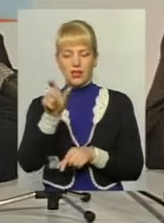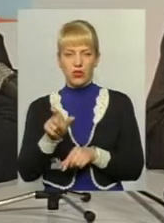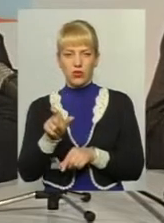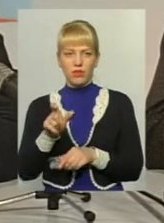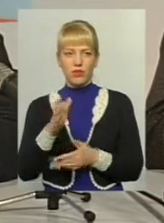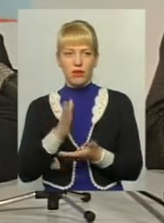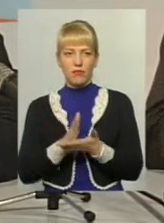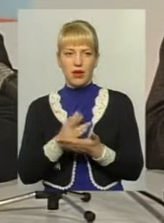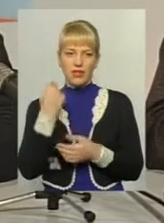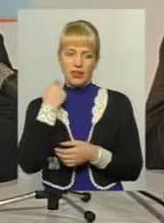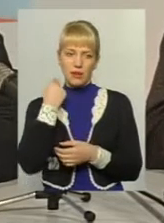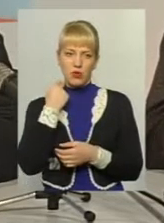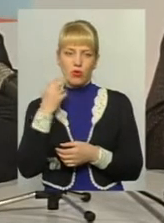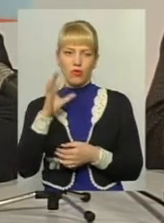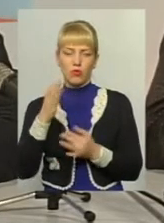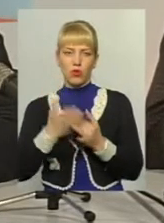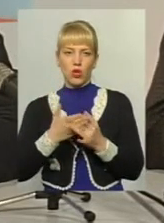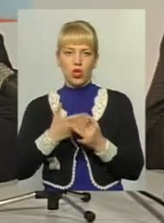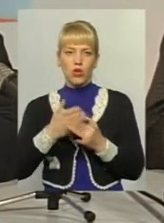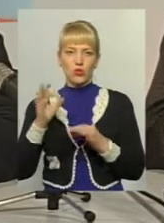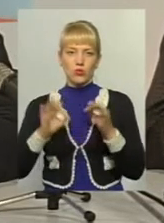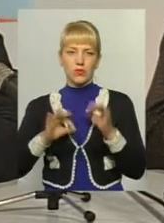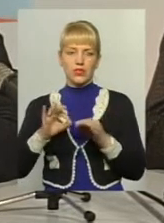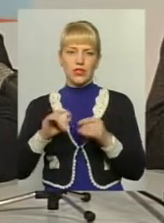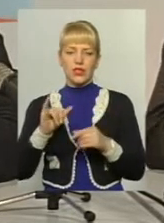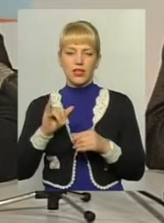від ОСББ, ОСББ звертається до органів